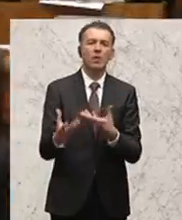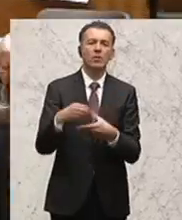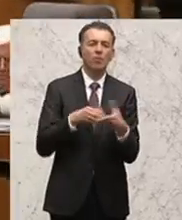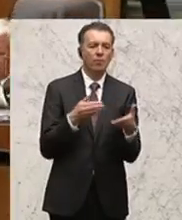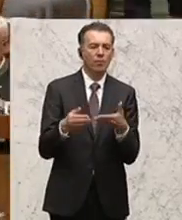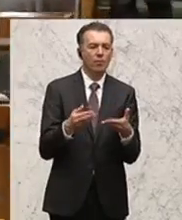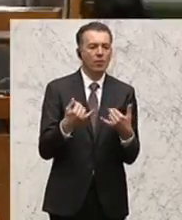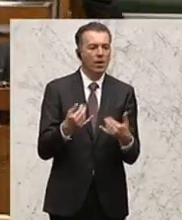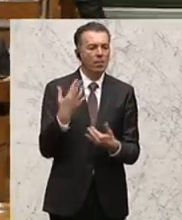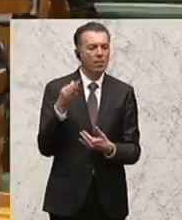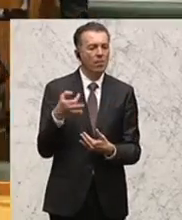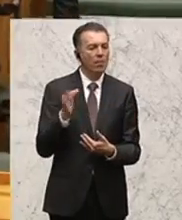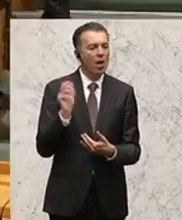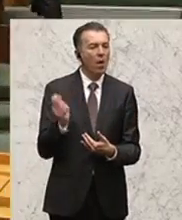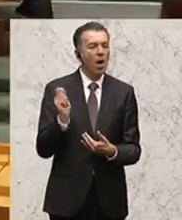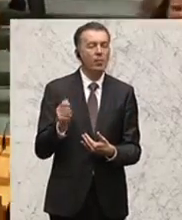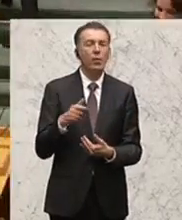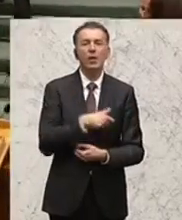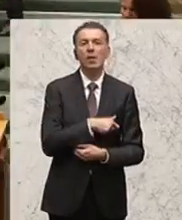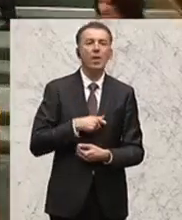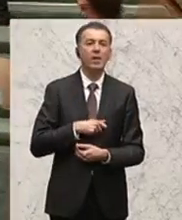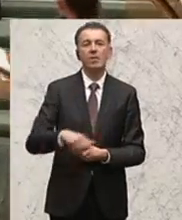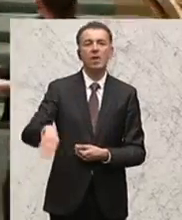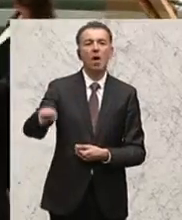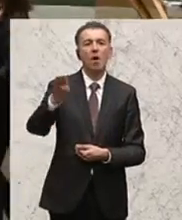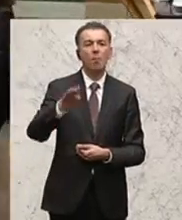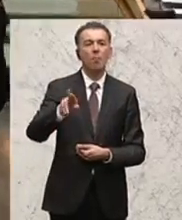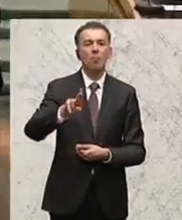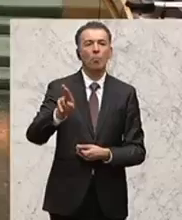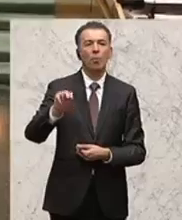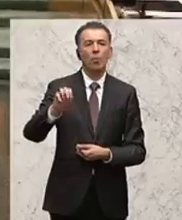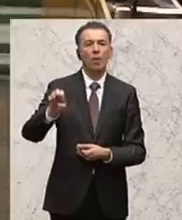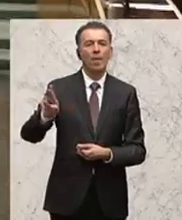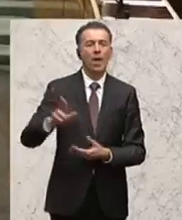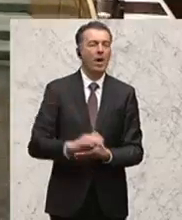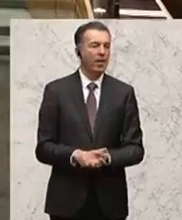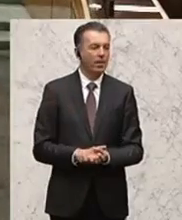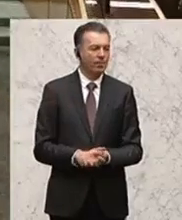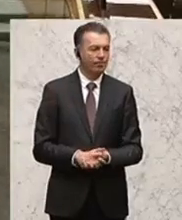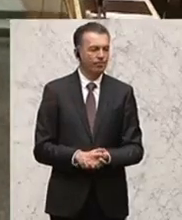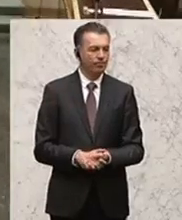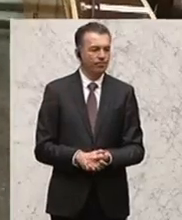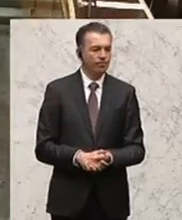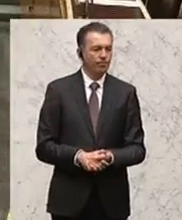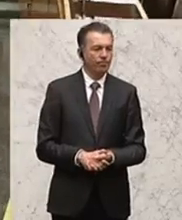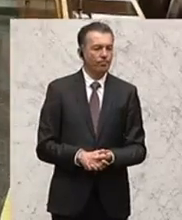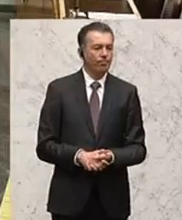Nächste Rednerin ist von den Grünen deren Umweltsprecherin Christiane Brunner. So.